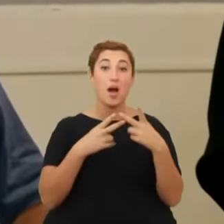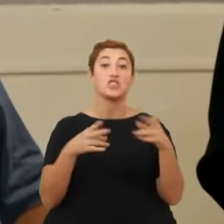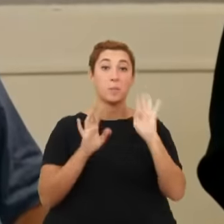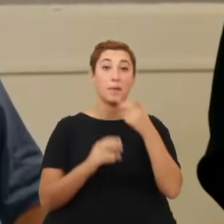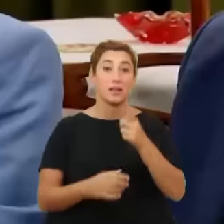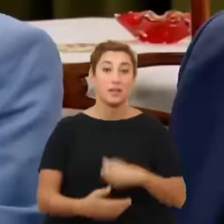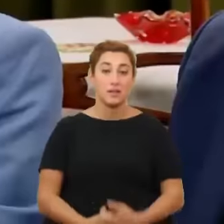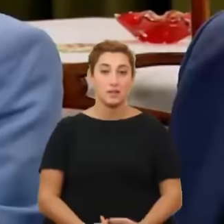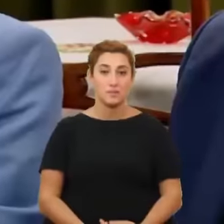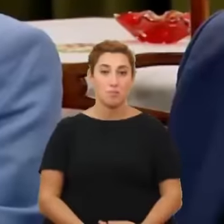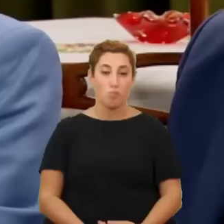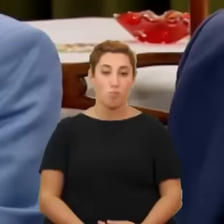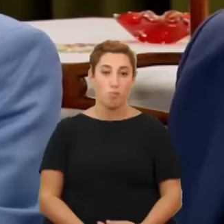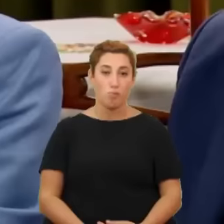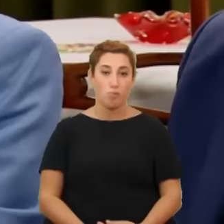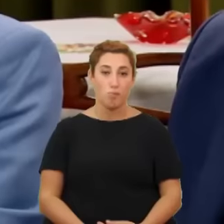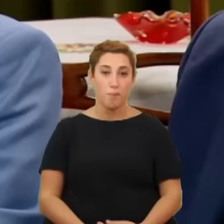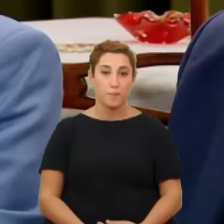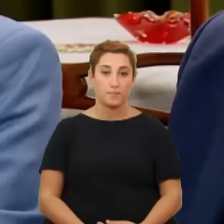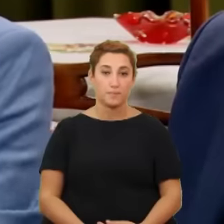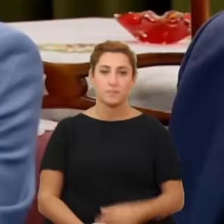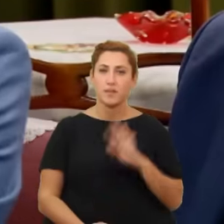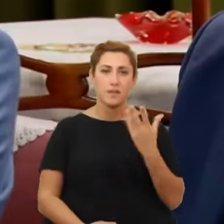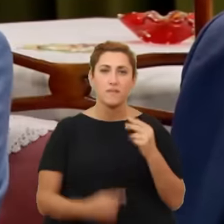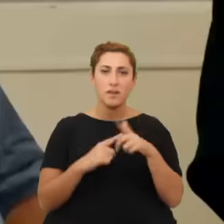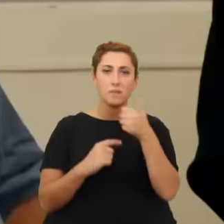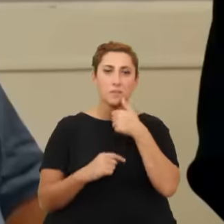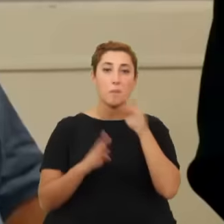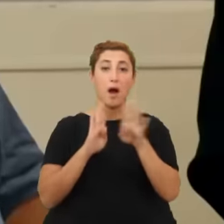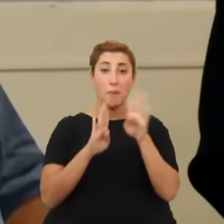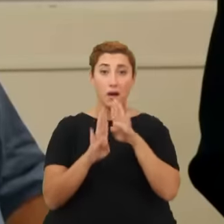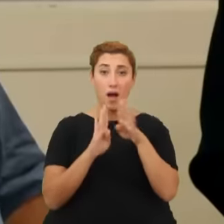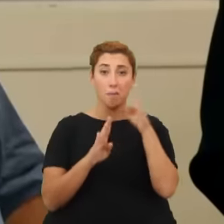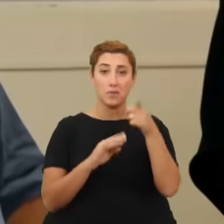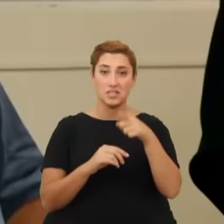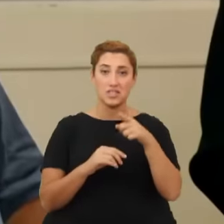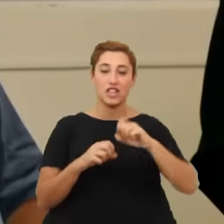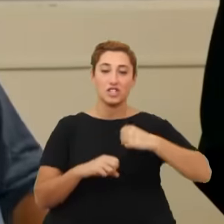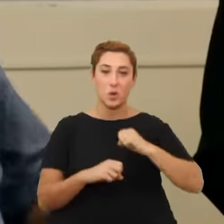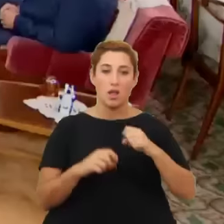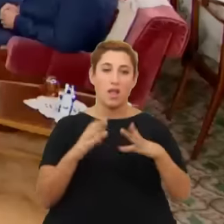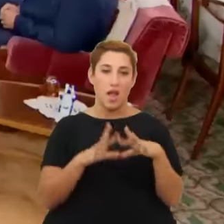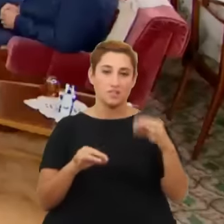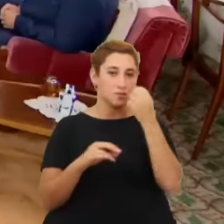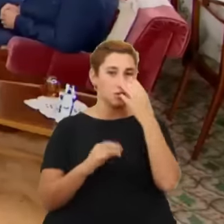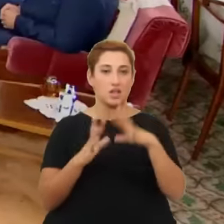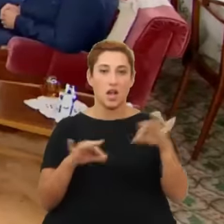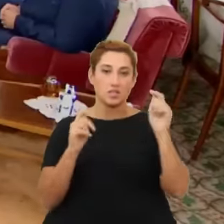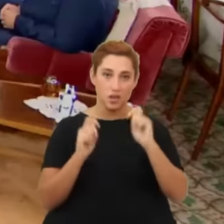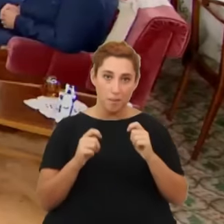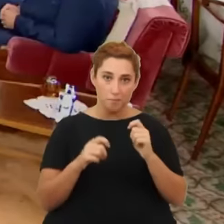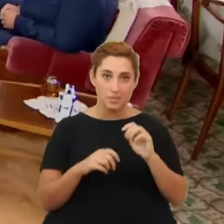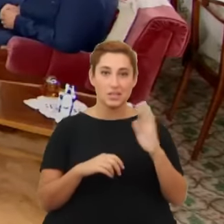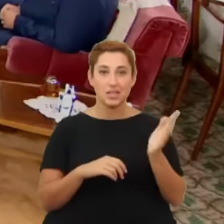açmadılar. Evet. Efendim baba? Kapıyı ya, kapıyı. Sen çikolatayı yaptırmışsın, çiçeği